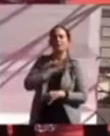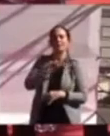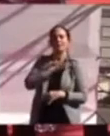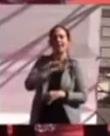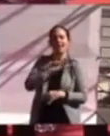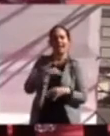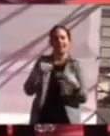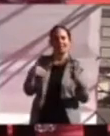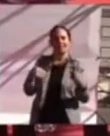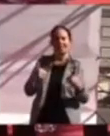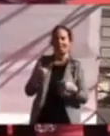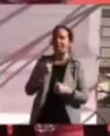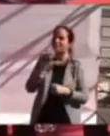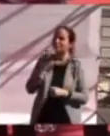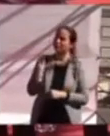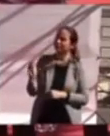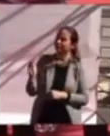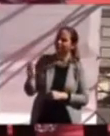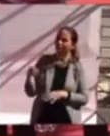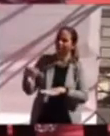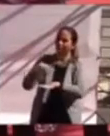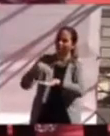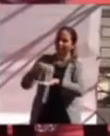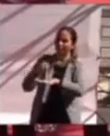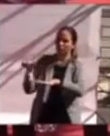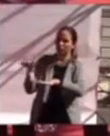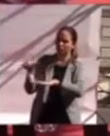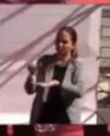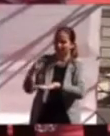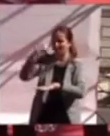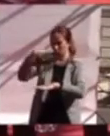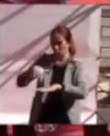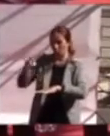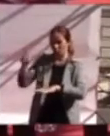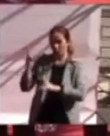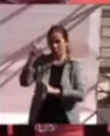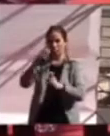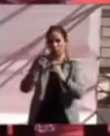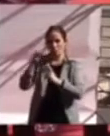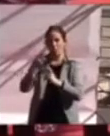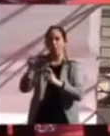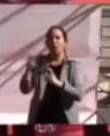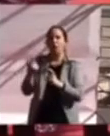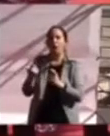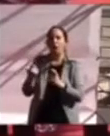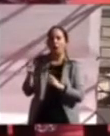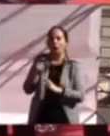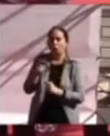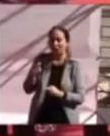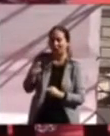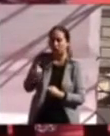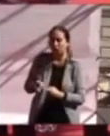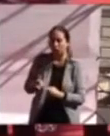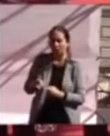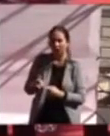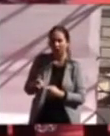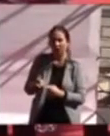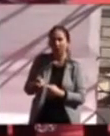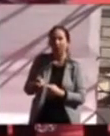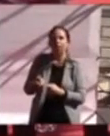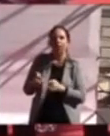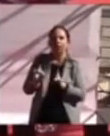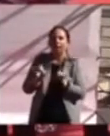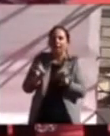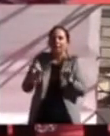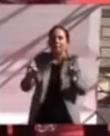ministro perché so che preoccupato come valuta l'aumento di questi giorni del dell'epidemia questi